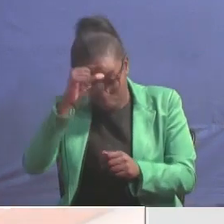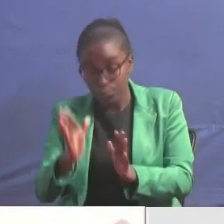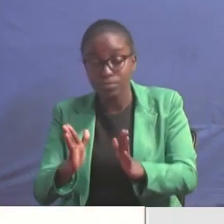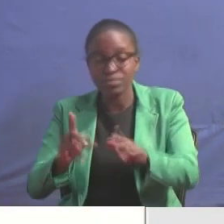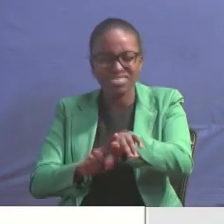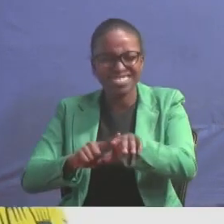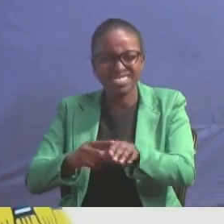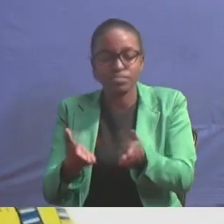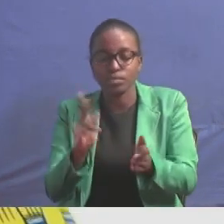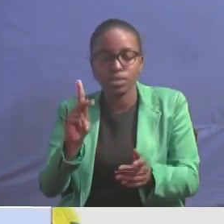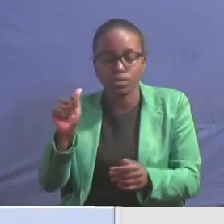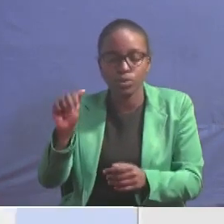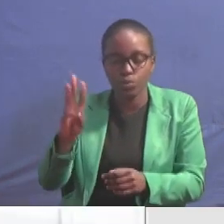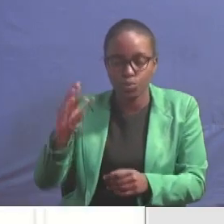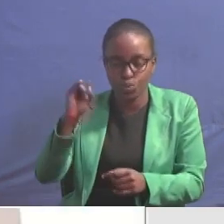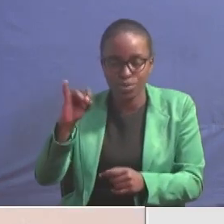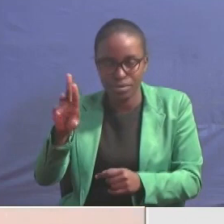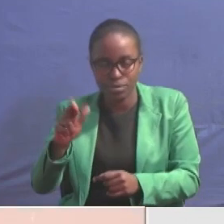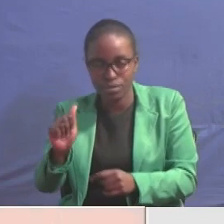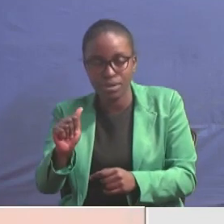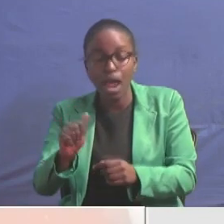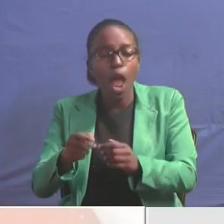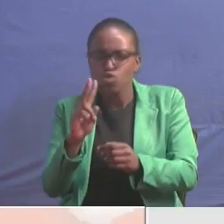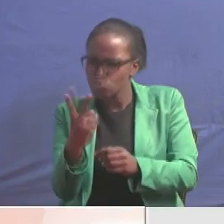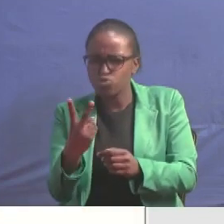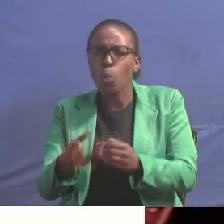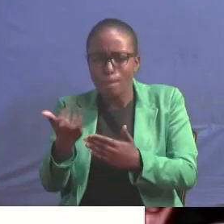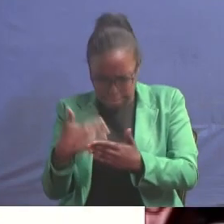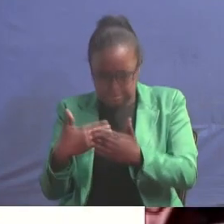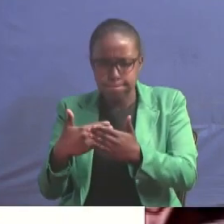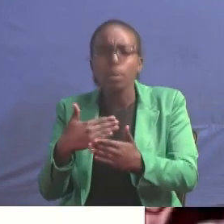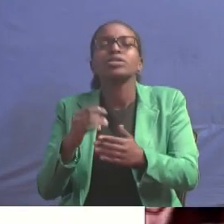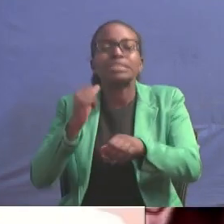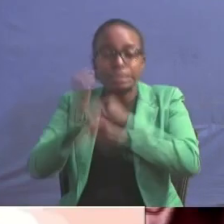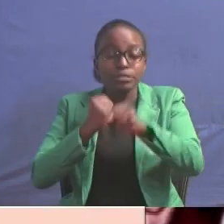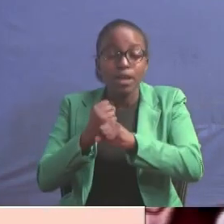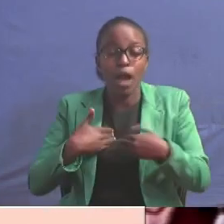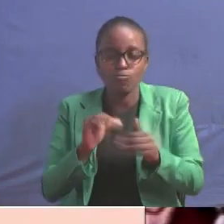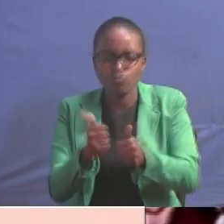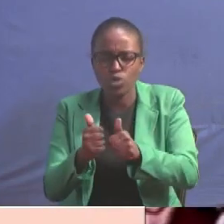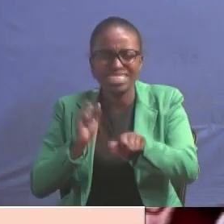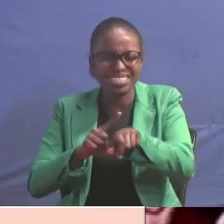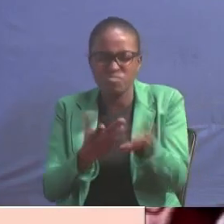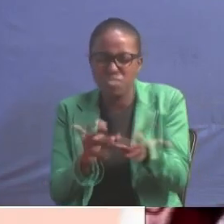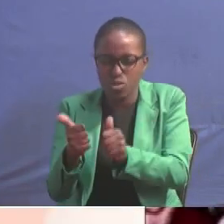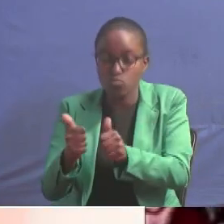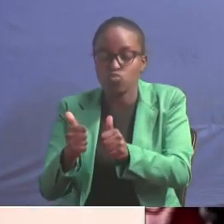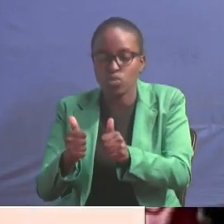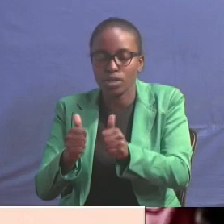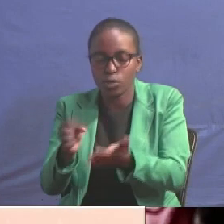iliyopita, kufuatia tuhuma za ukiukaji wa katiba, utovu wa nidhamu na matumizi mabaya ya